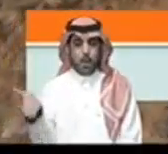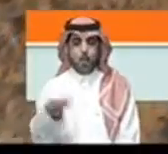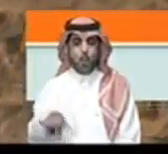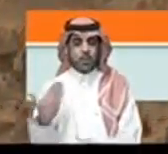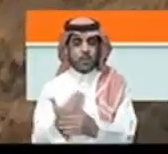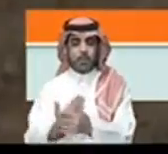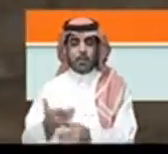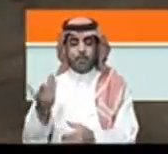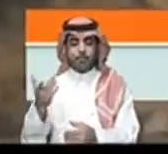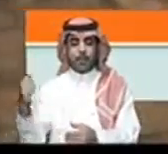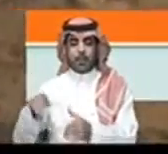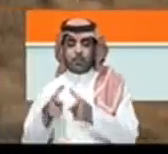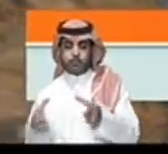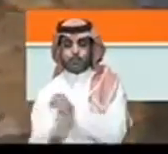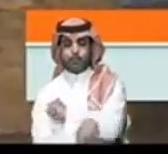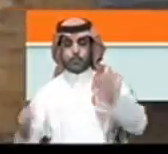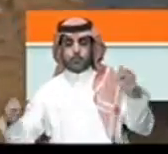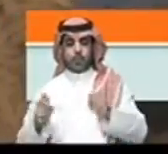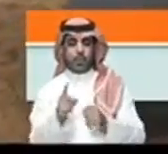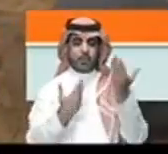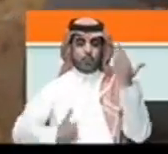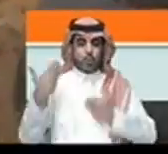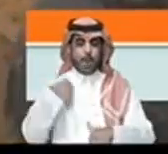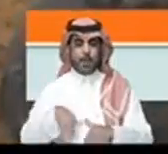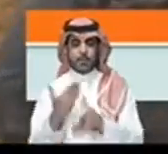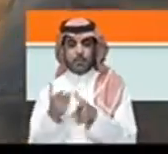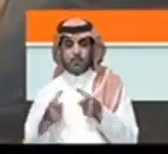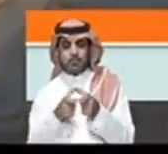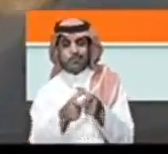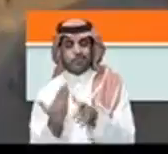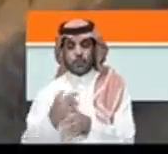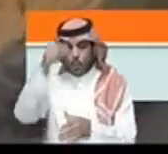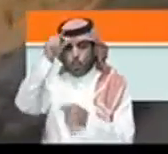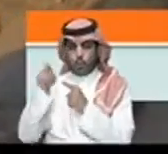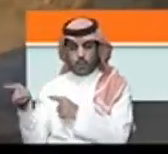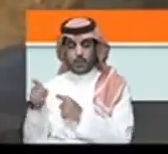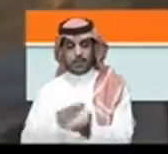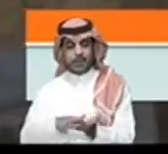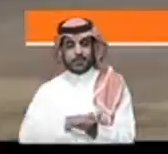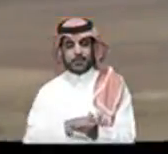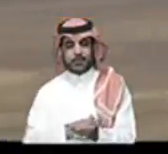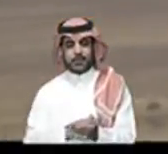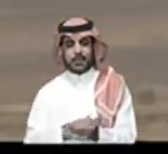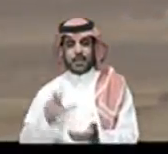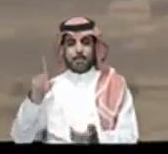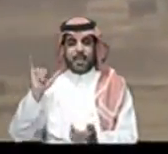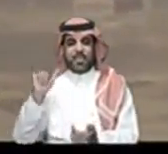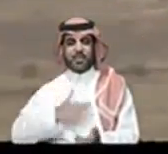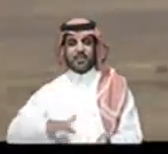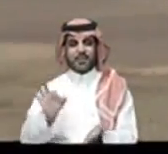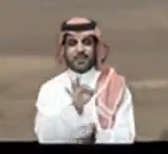واصيب اخرون جراء انفجار عبوات ناسفه زرعها المتمردون في محافظتي البيضاء وال